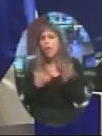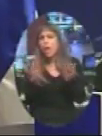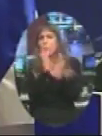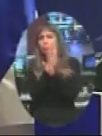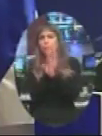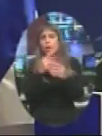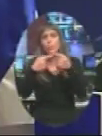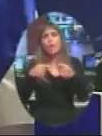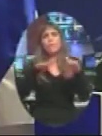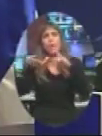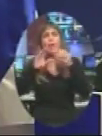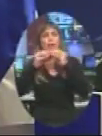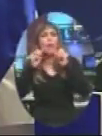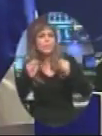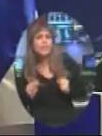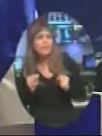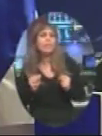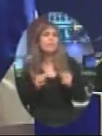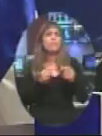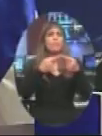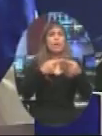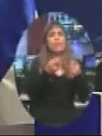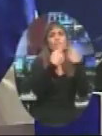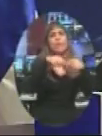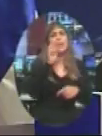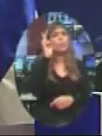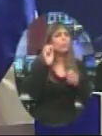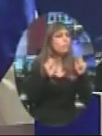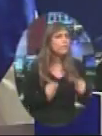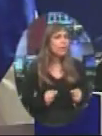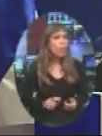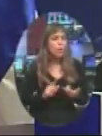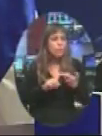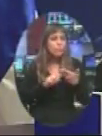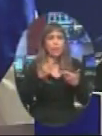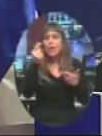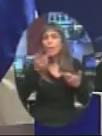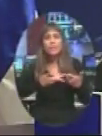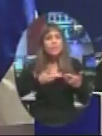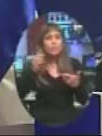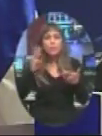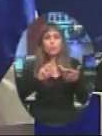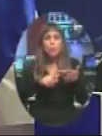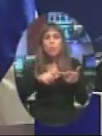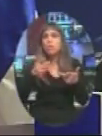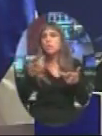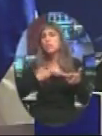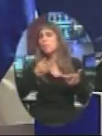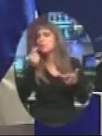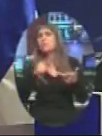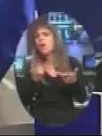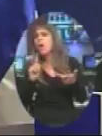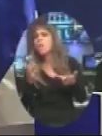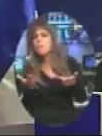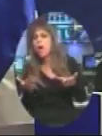ומחברי ועדת חוץ וביטחון? כמה כסף קיבל שמרון? על מה הוא קיבל את הכסף הזה? למה הם